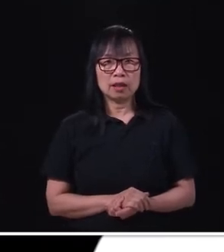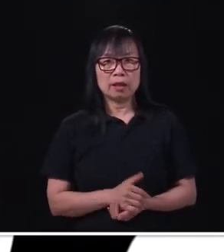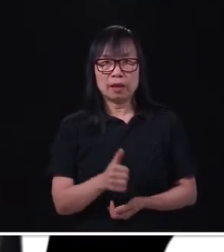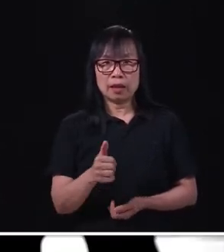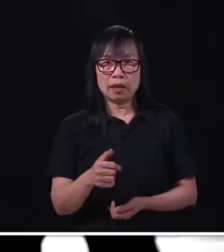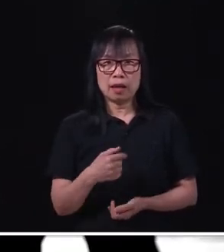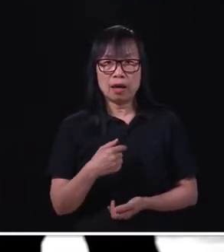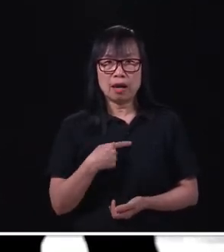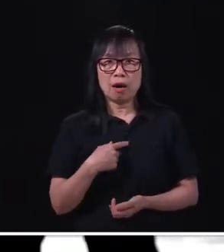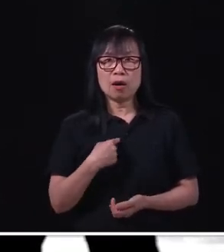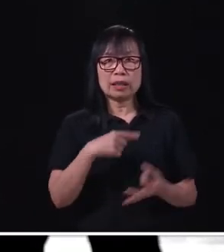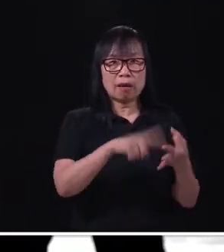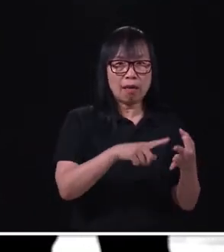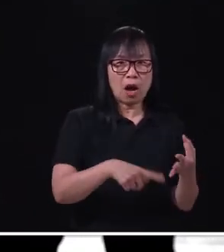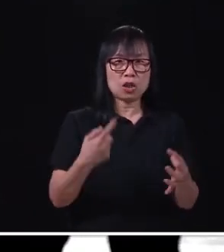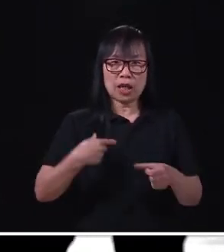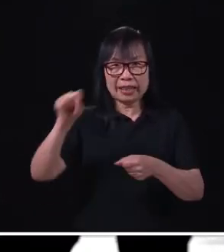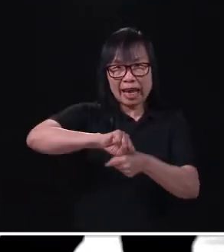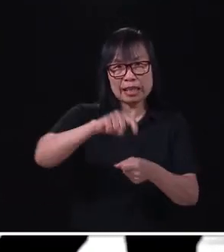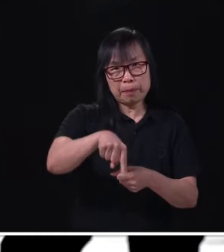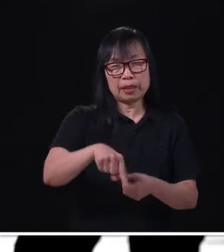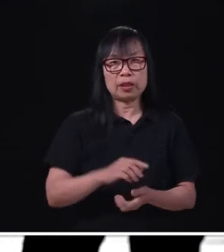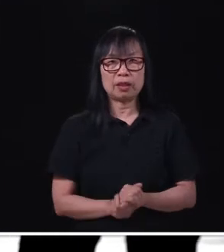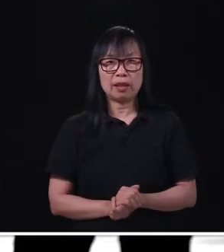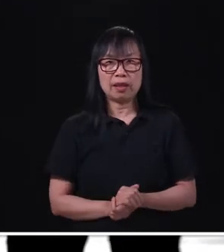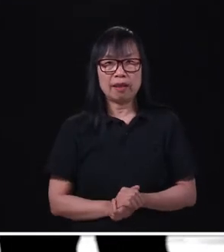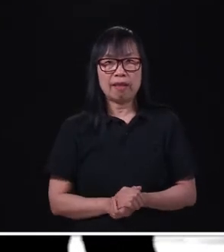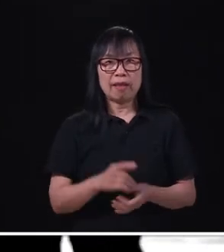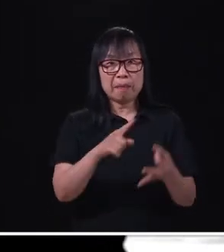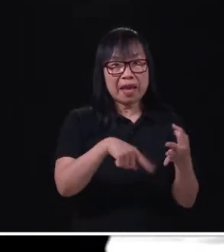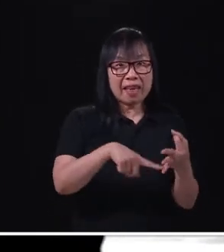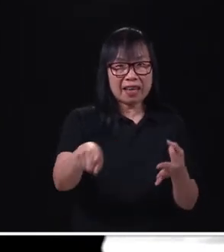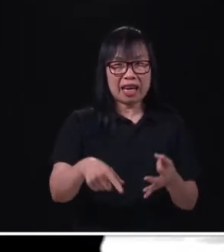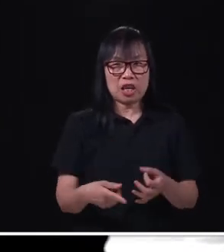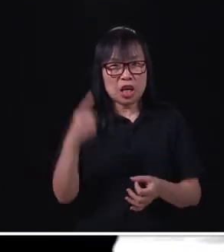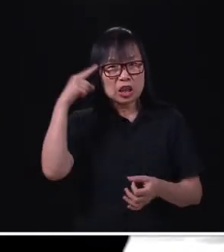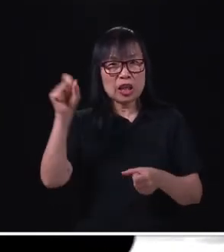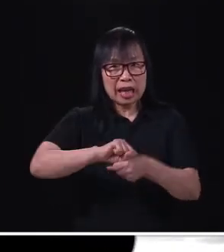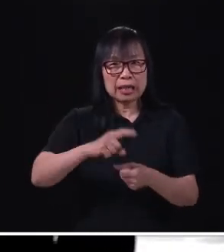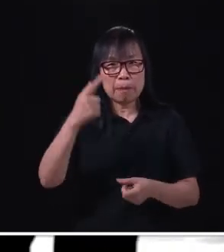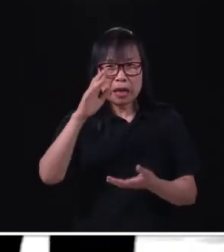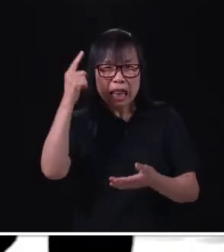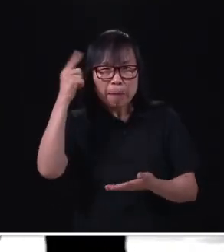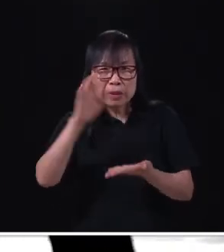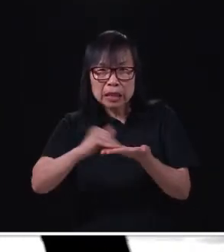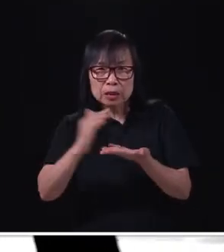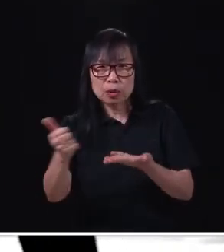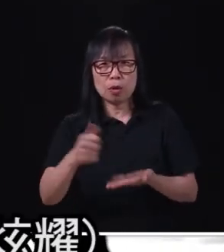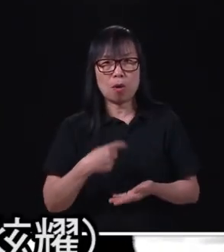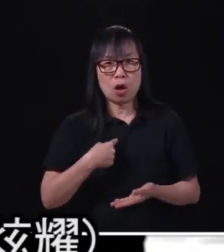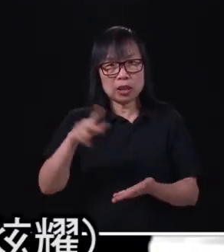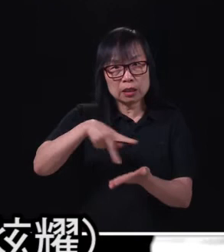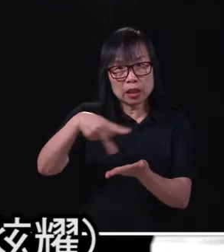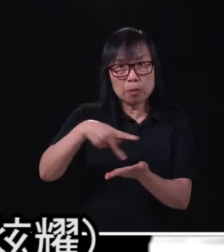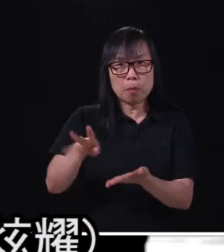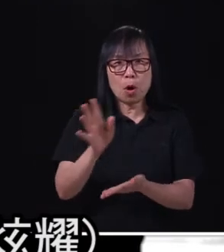唔该，我叫蛋糕啊，我想加入你哋。 蛋糕啊，如果想加入，谂清楚啲好喎。我